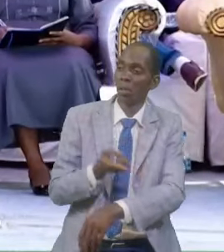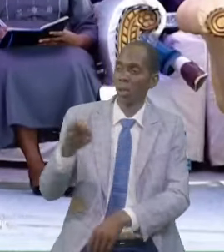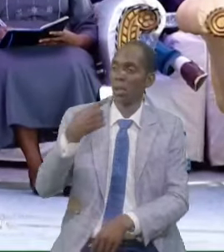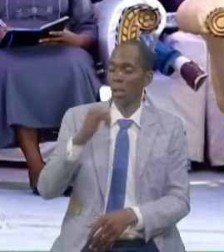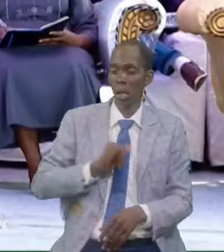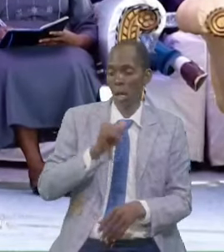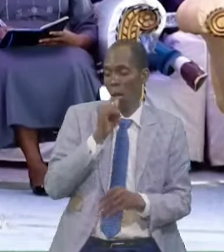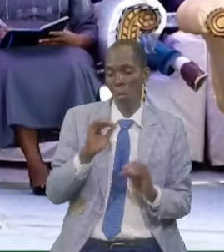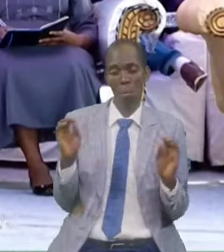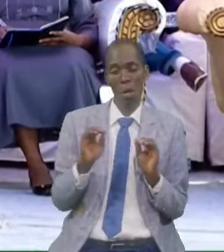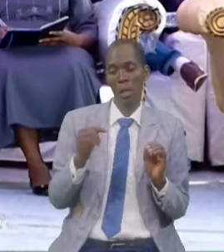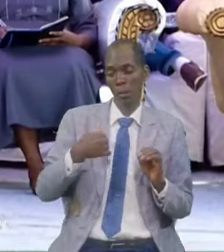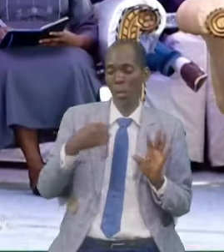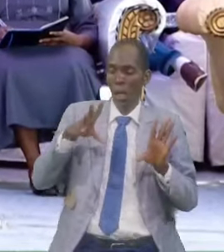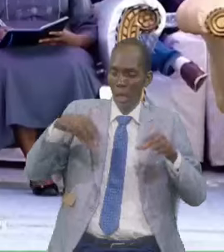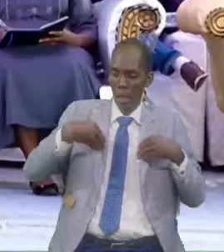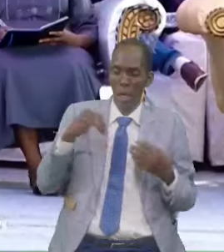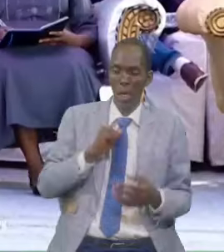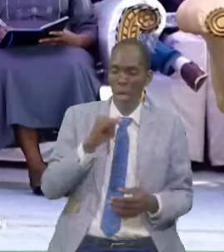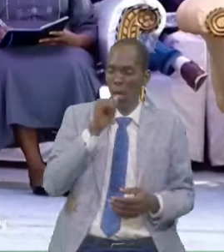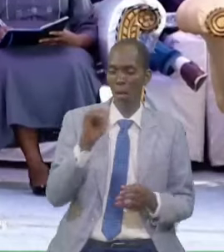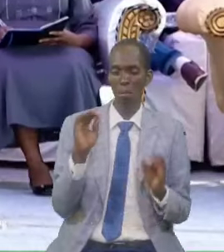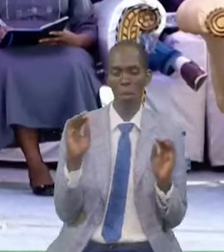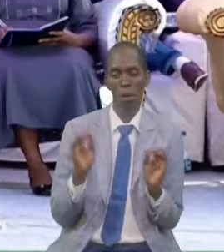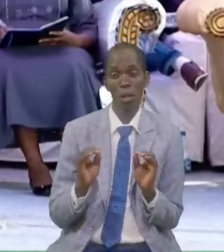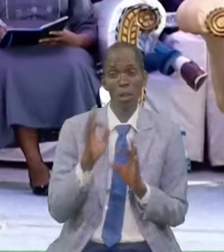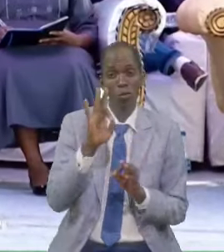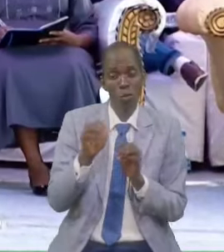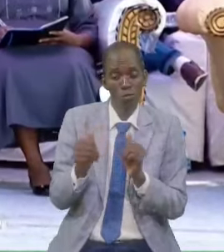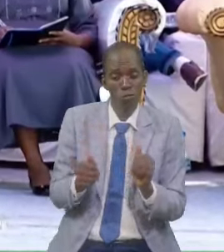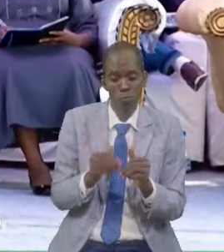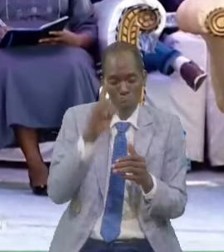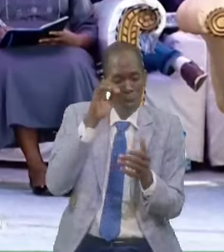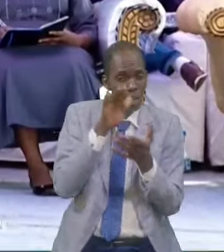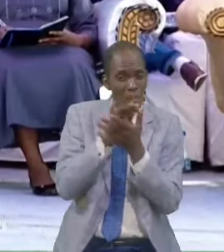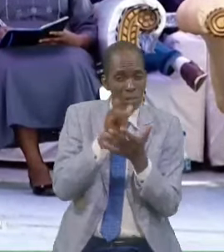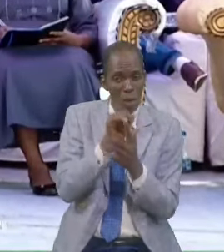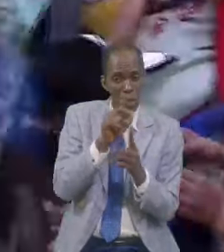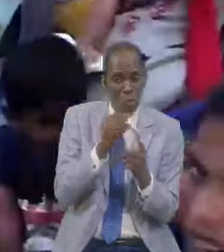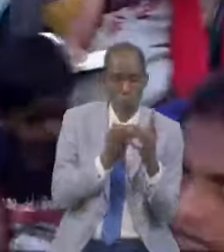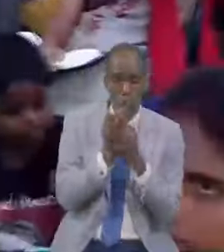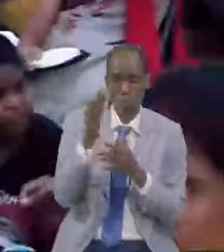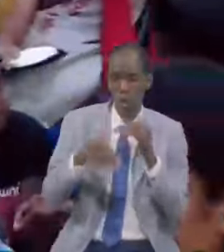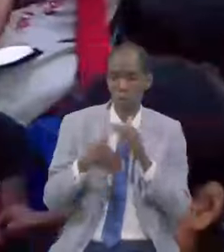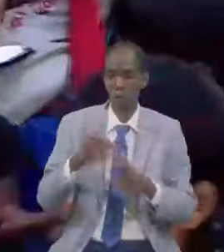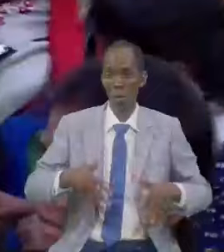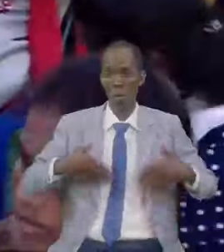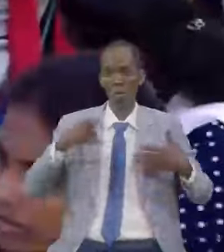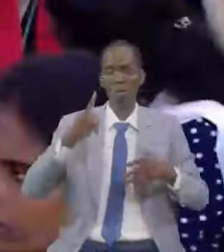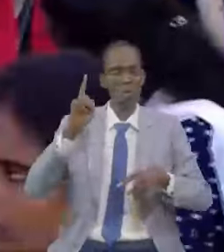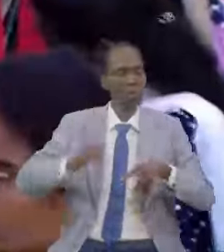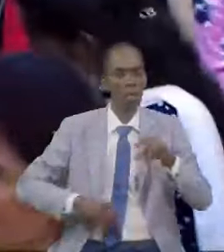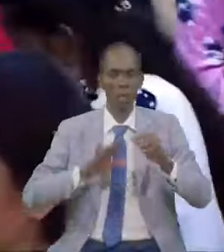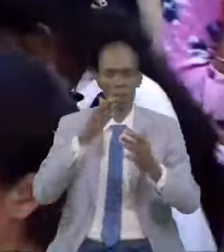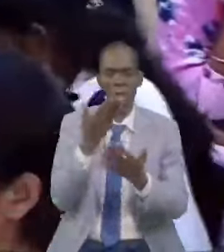I amount to nothing. If you carry that throughout life, you'll not be a hero. మీరు గనక మీ జీవితంలో మీకు ఇవ్వబడ్డ